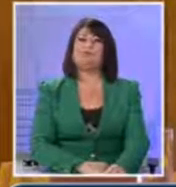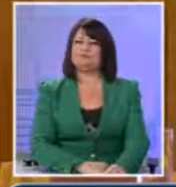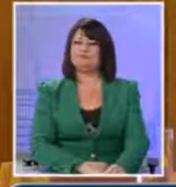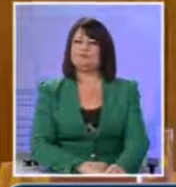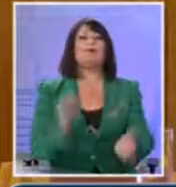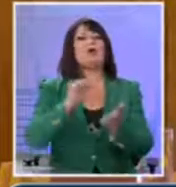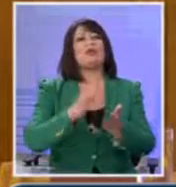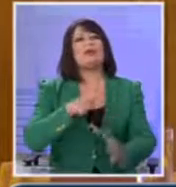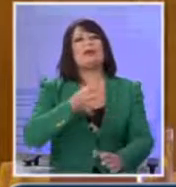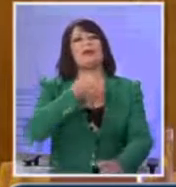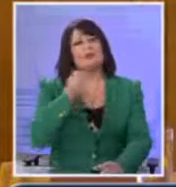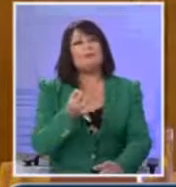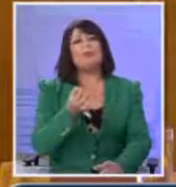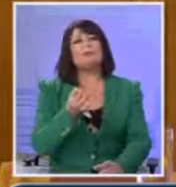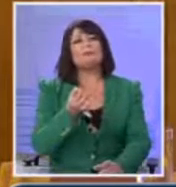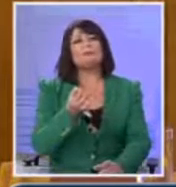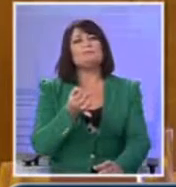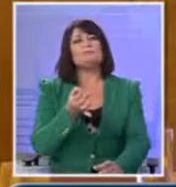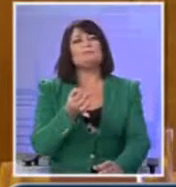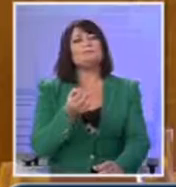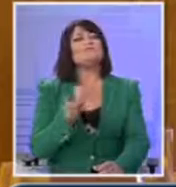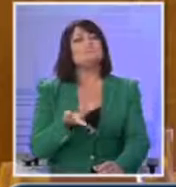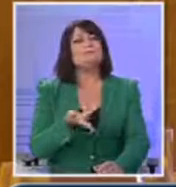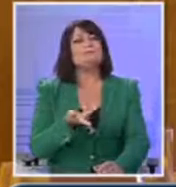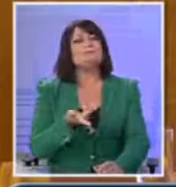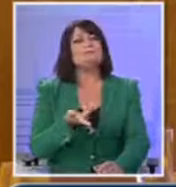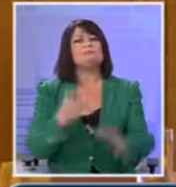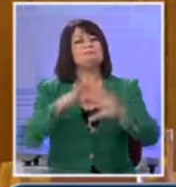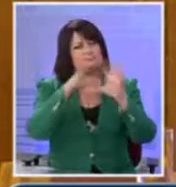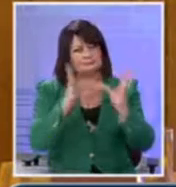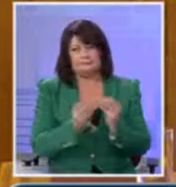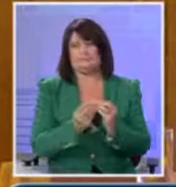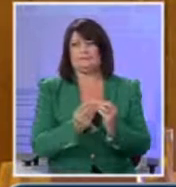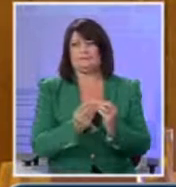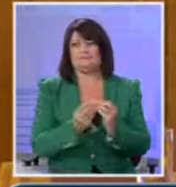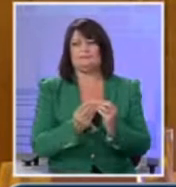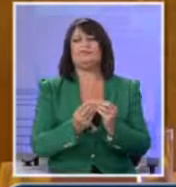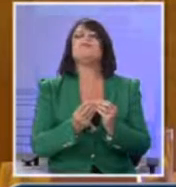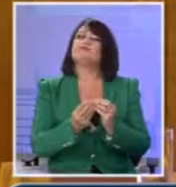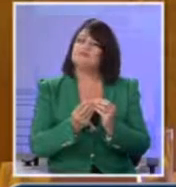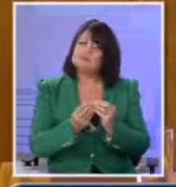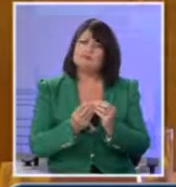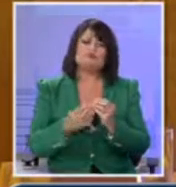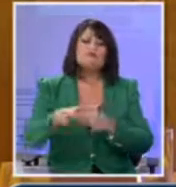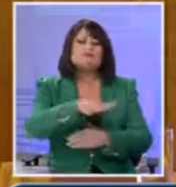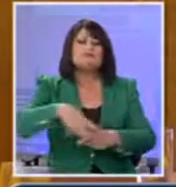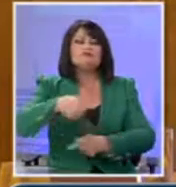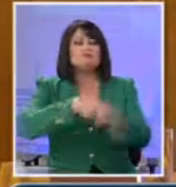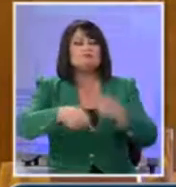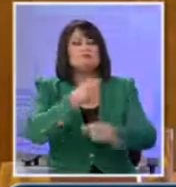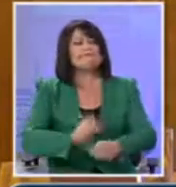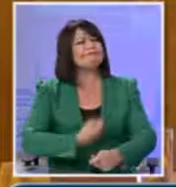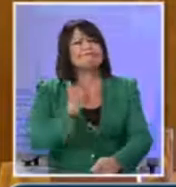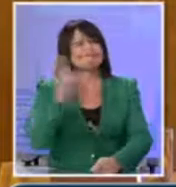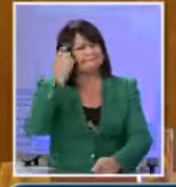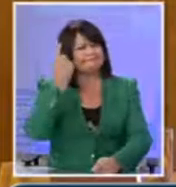Επίσης θέλω να πω ότι έχει δημιουργηθεί στην ευρύτερη αγορά και στο χώρο μία αίσθηση